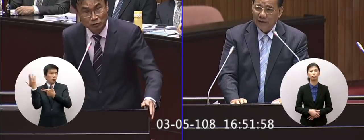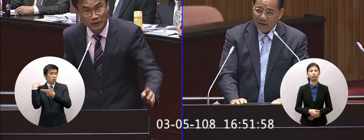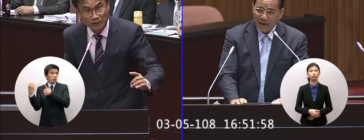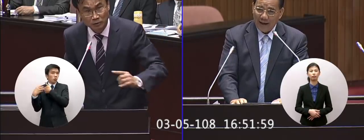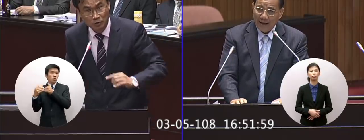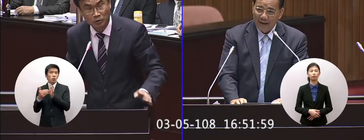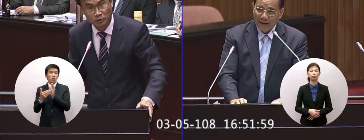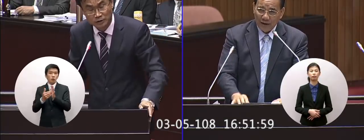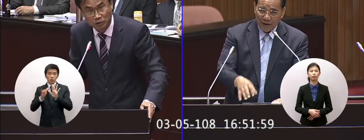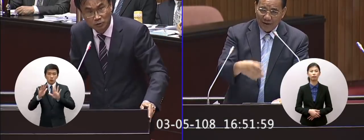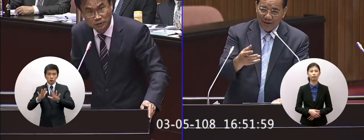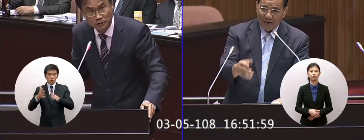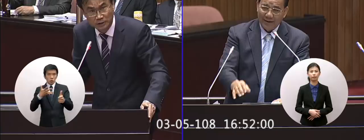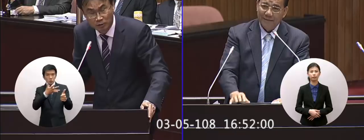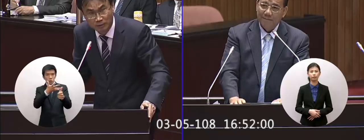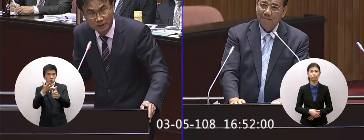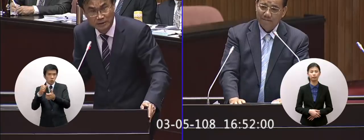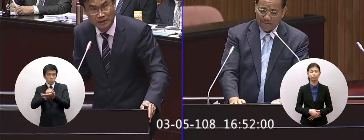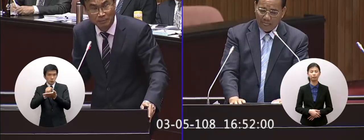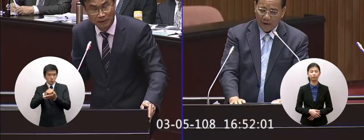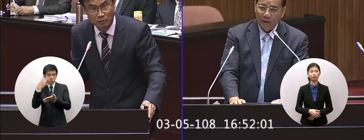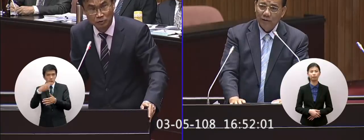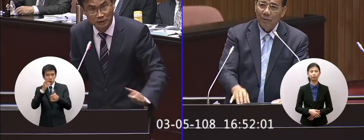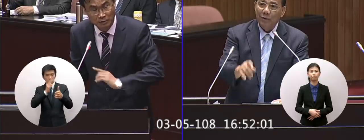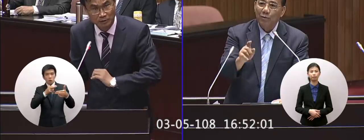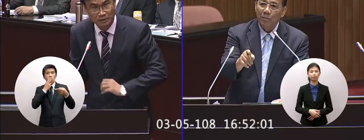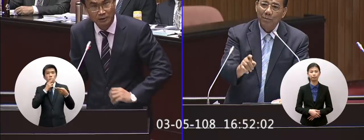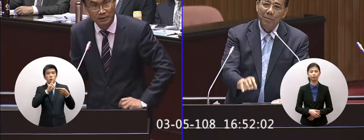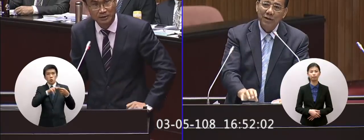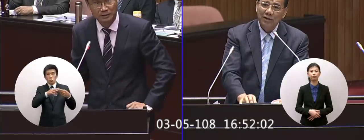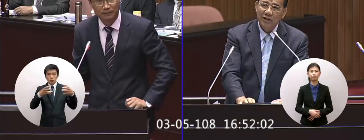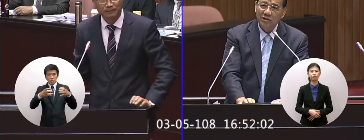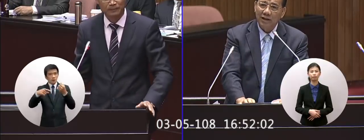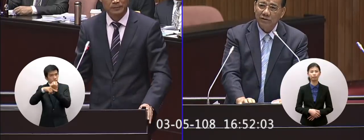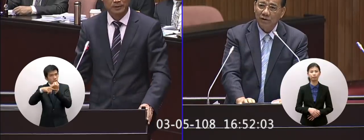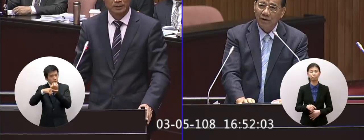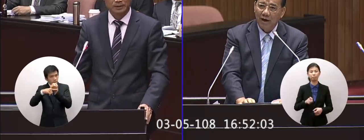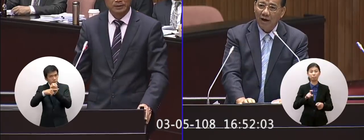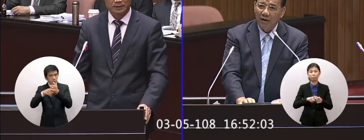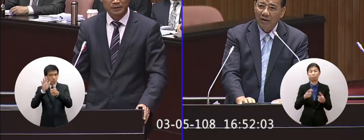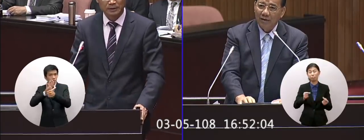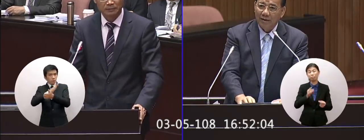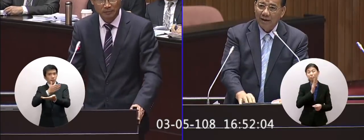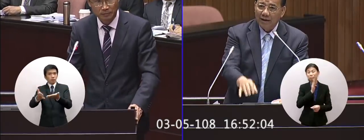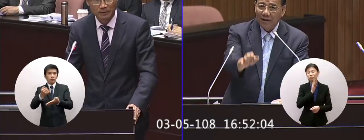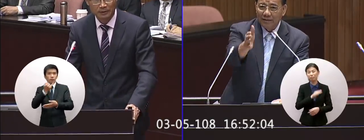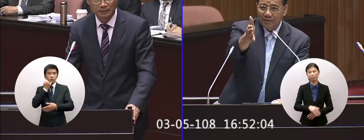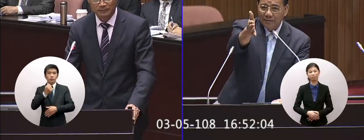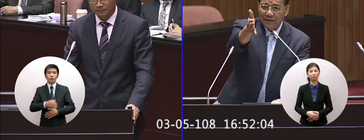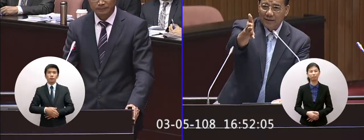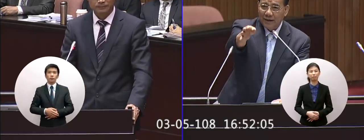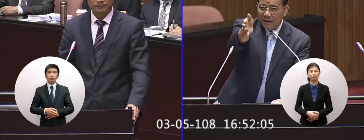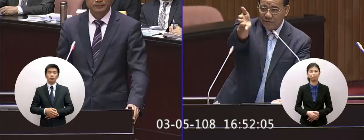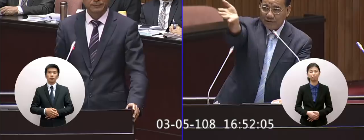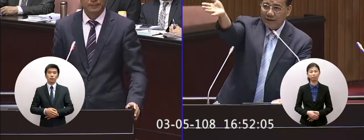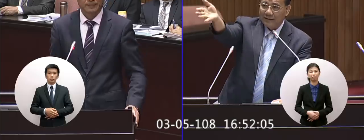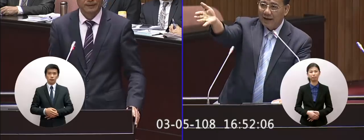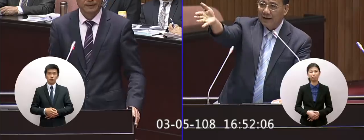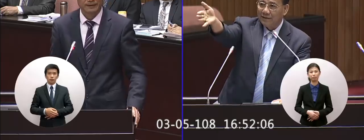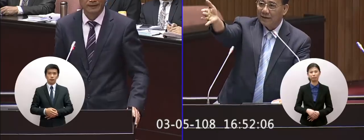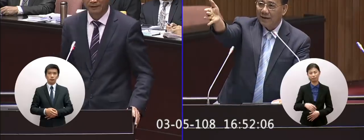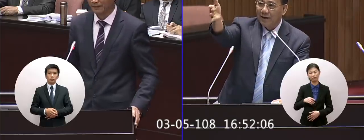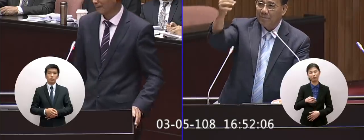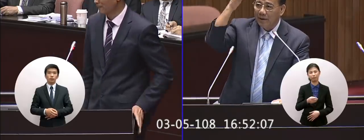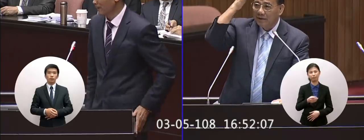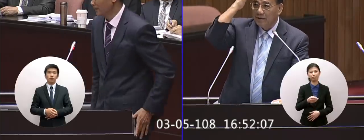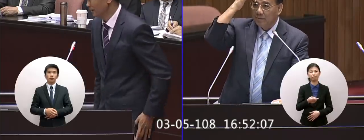求盘点出来， okay. 透过邮政公司跟我们一起来把它送到消费者。 我们的目标是一致的，局长哈。 是。 那就请那个局长，你可以